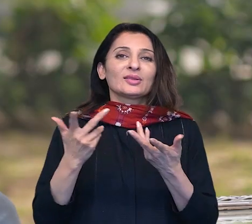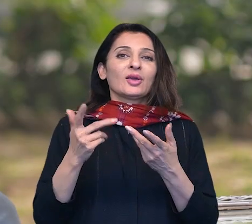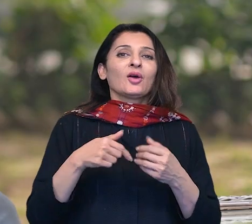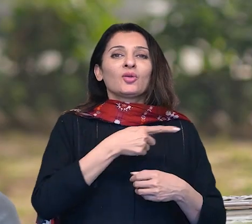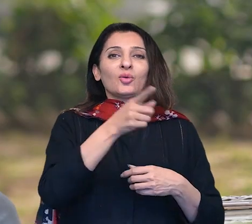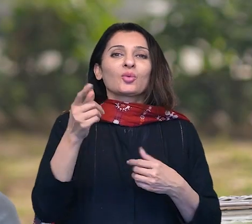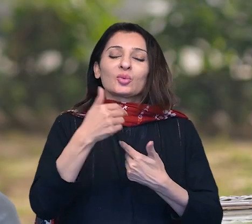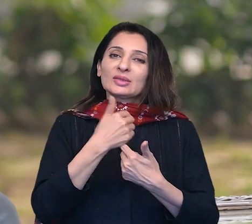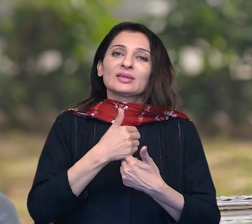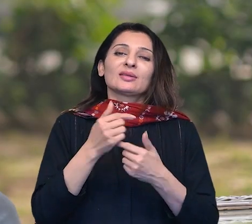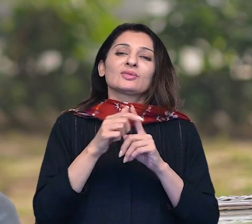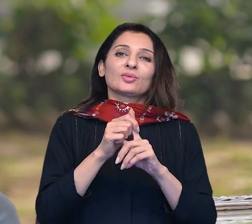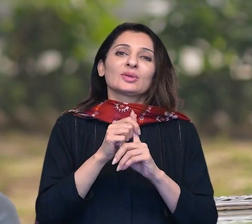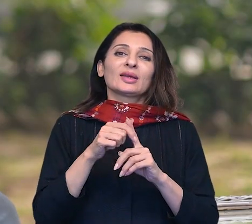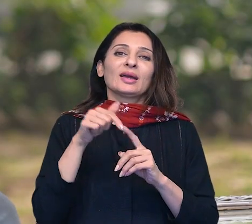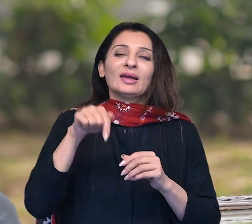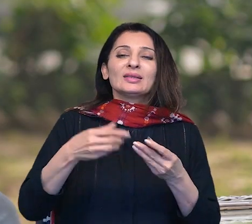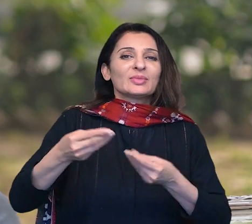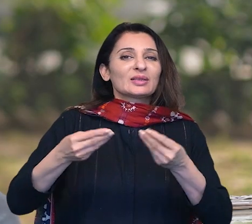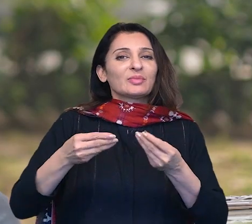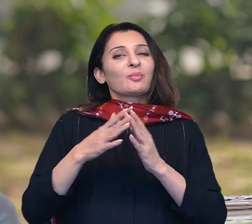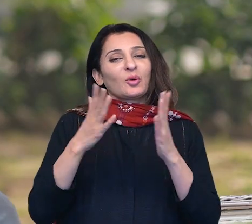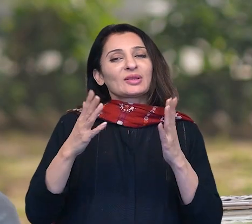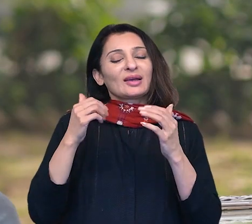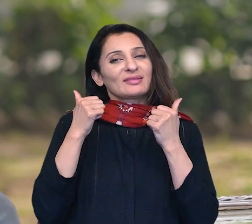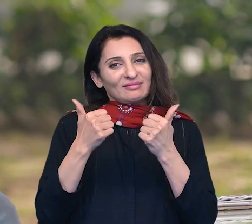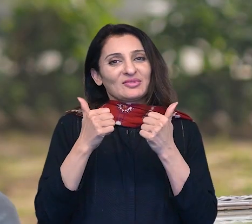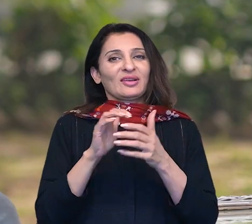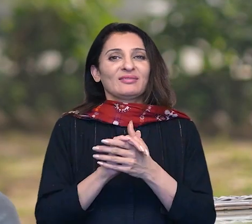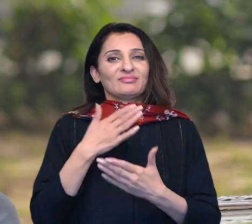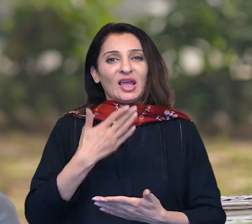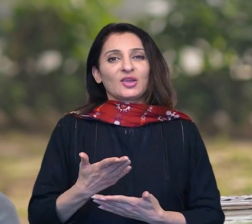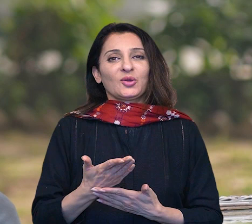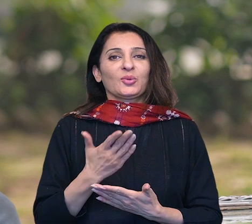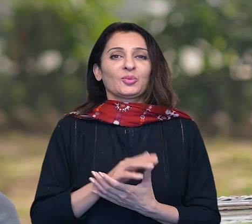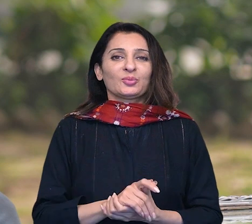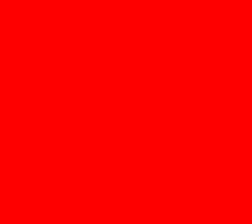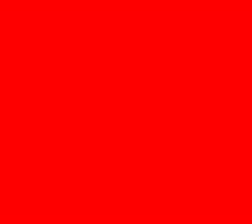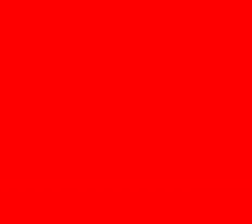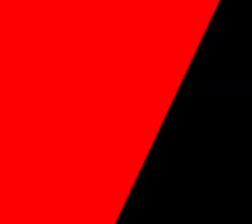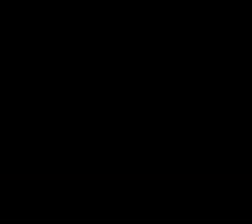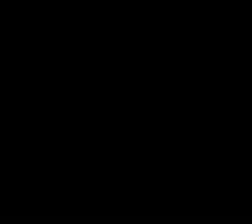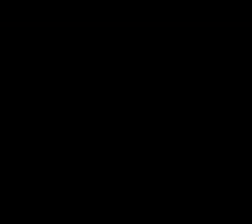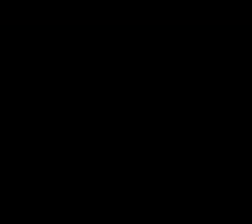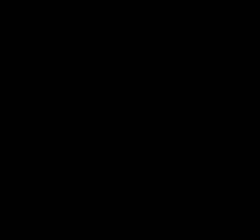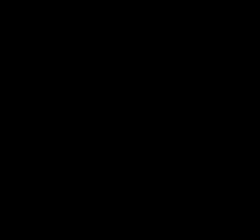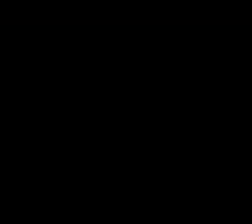لوگوں کو سیکھنا چاہیے. اور اس فیلڈ میں یہی کہہ سکتا ہوں بہت پوٹینشیل ہے. تھینک یو.